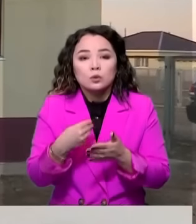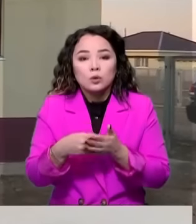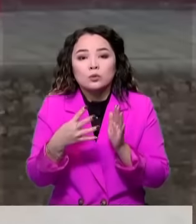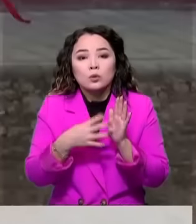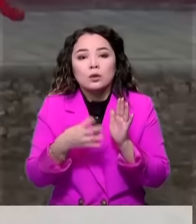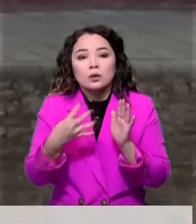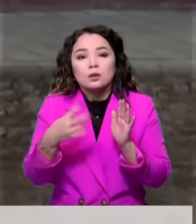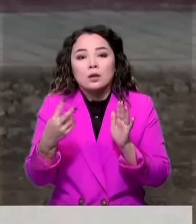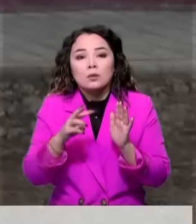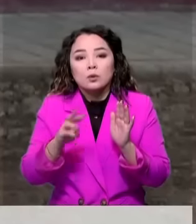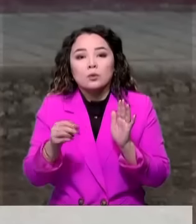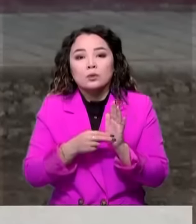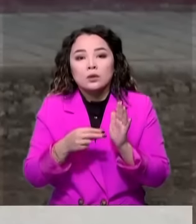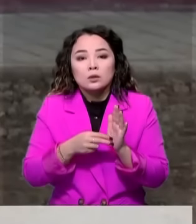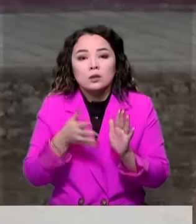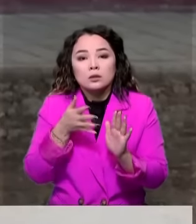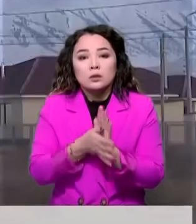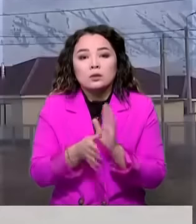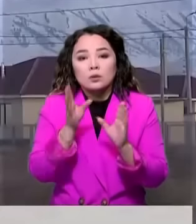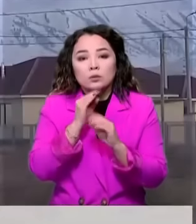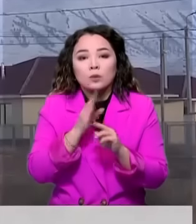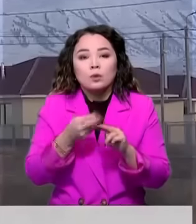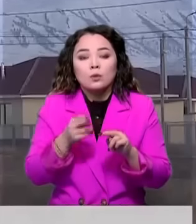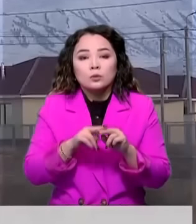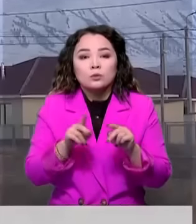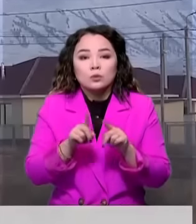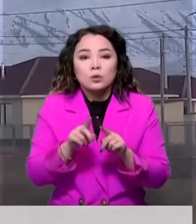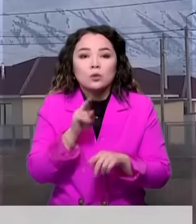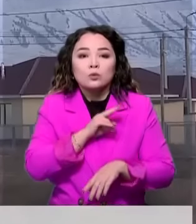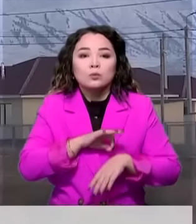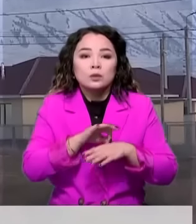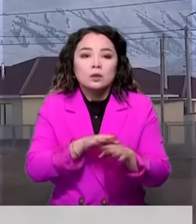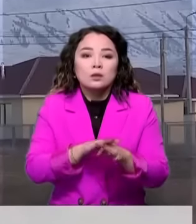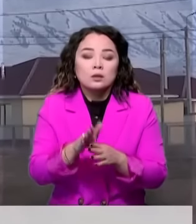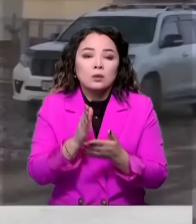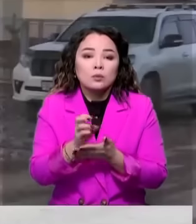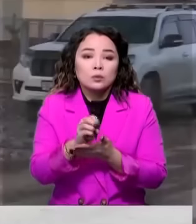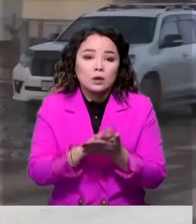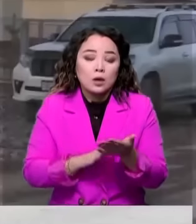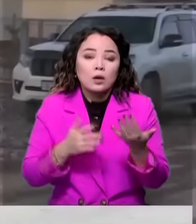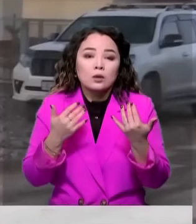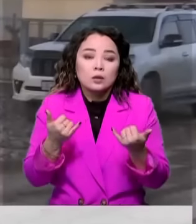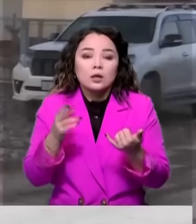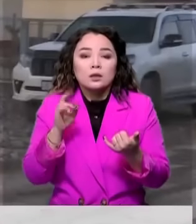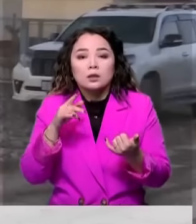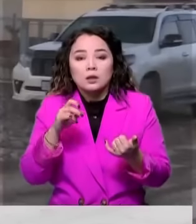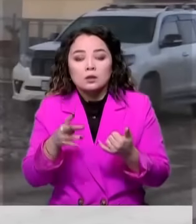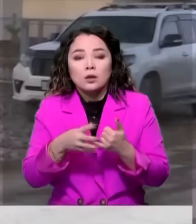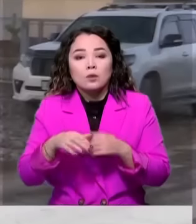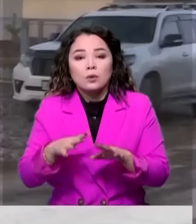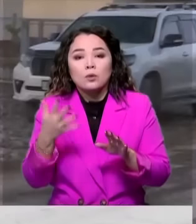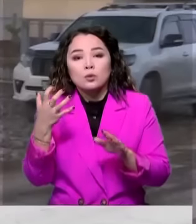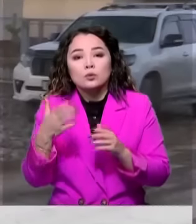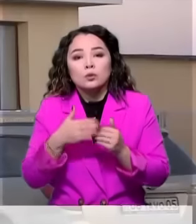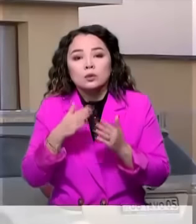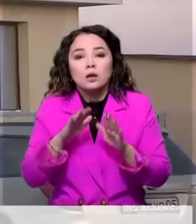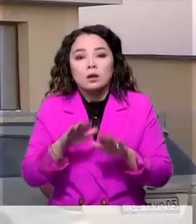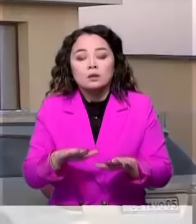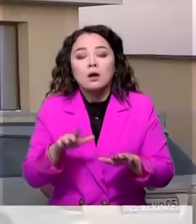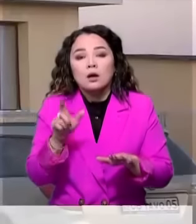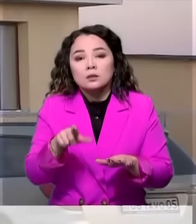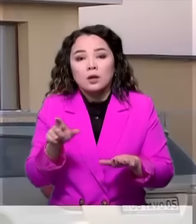942 миллион теңге бөлініп игерілді. Бұл бағыттағы жұмыстар алдағы уақытта да жалғасады. Өйткені Кеген өңірі бойынша 500-ге жуық адам